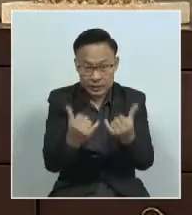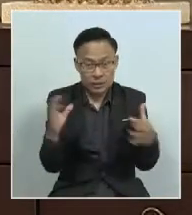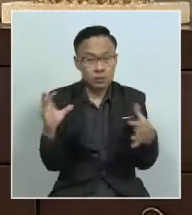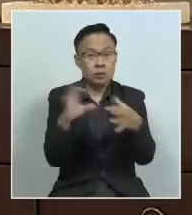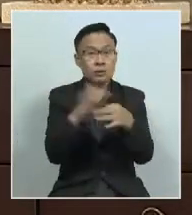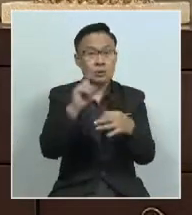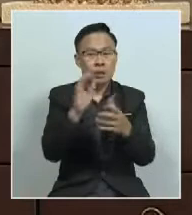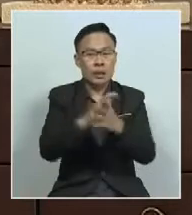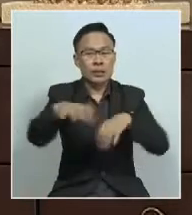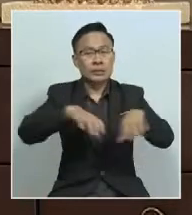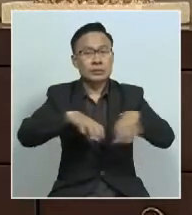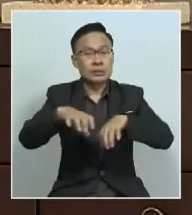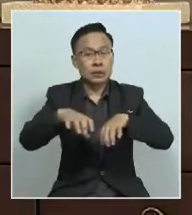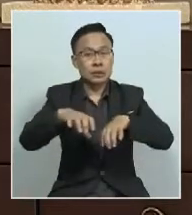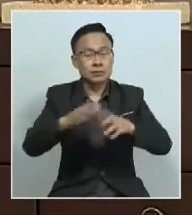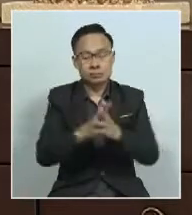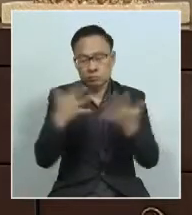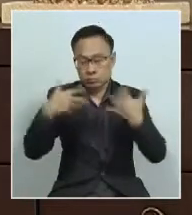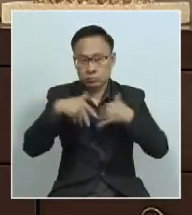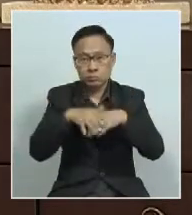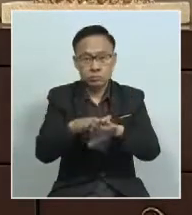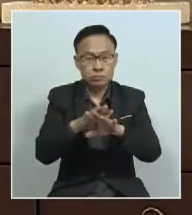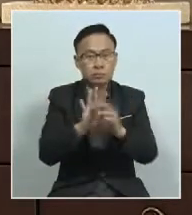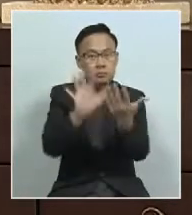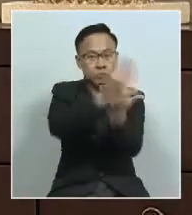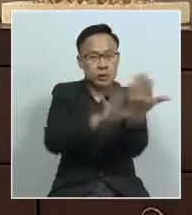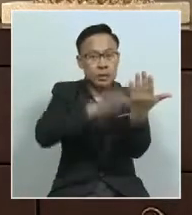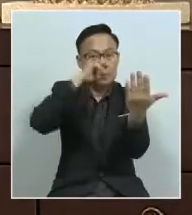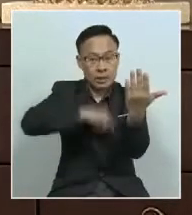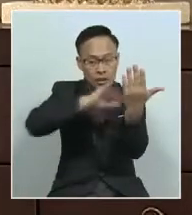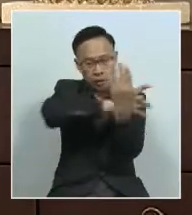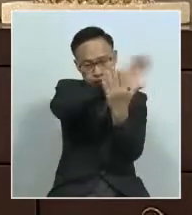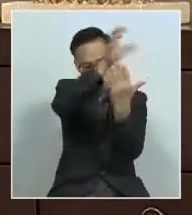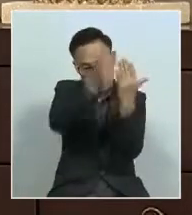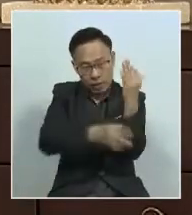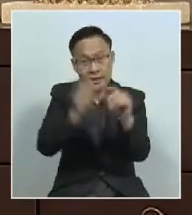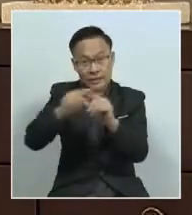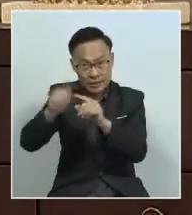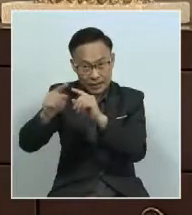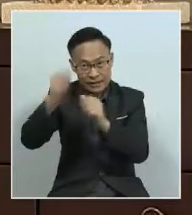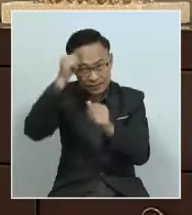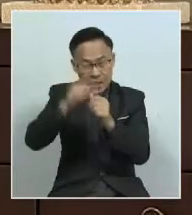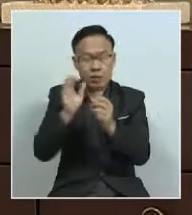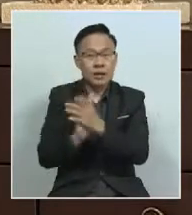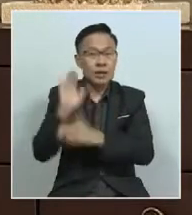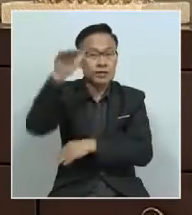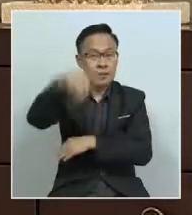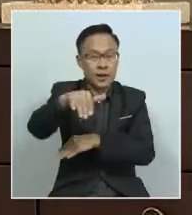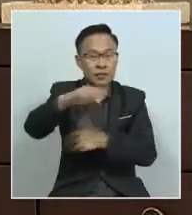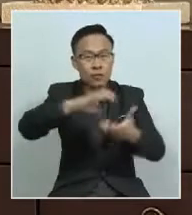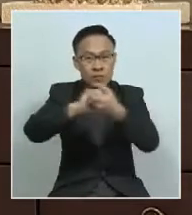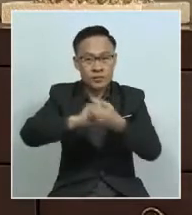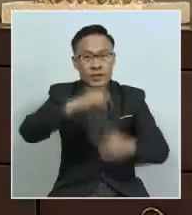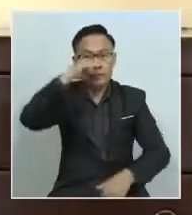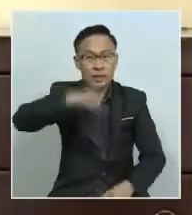การจัดการ ครับ เชื่อมโยงประเทศเรากับประเทศเพื่อนบ้านเราเคยได้ยินเรื่องของสะพานมิตรภาพไทยล